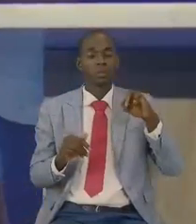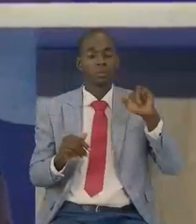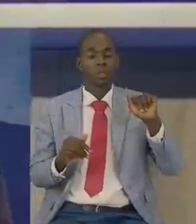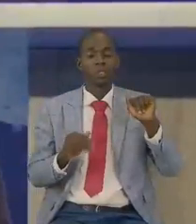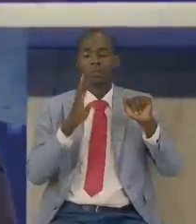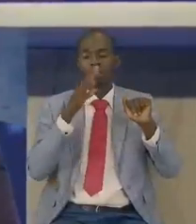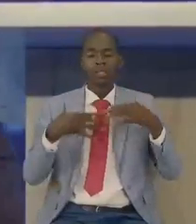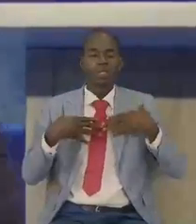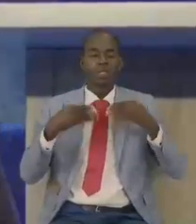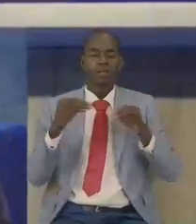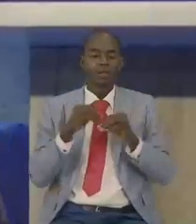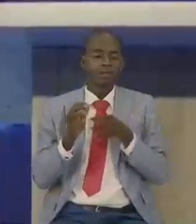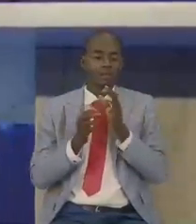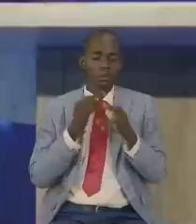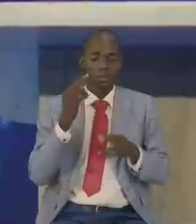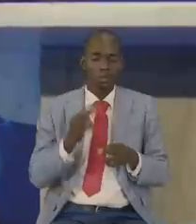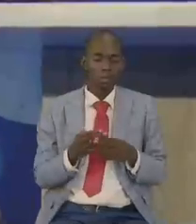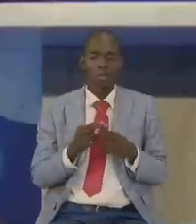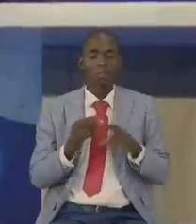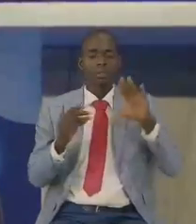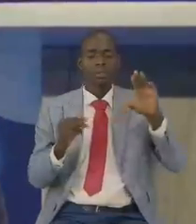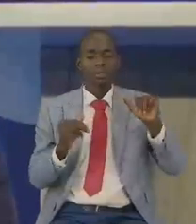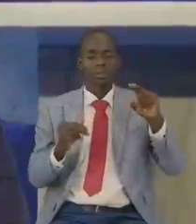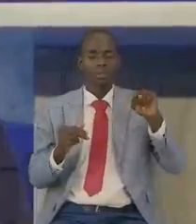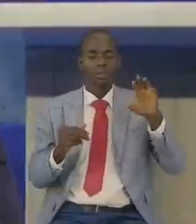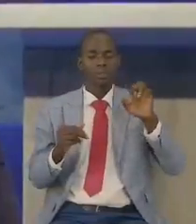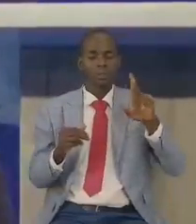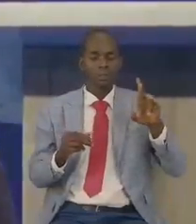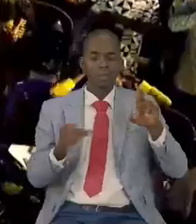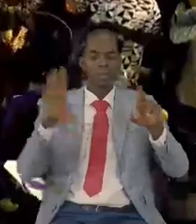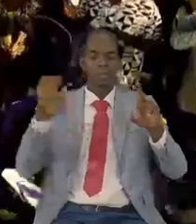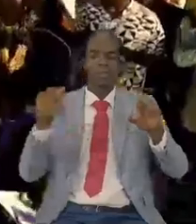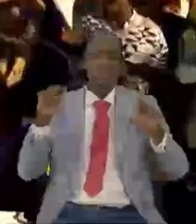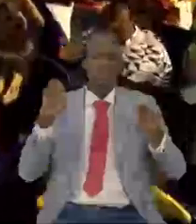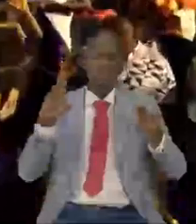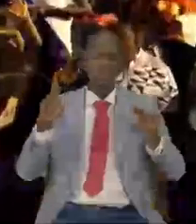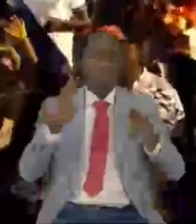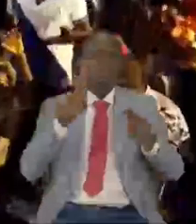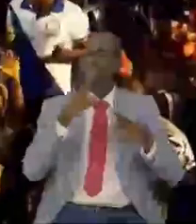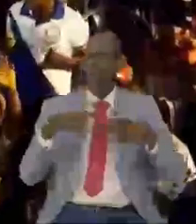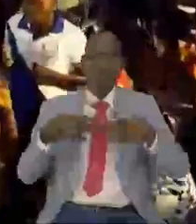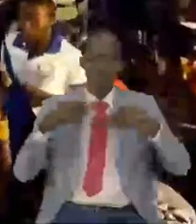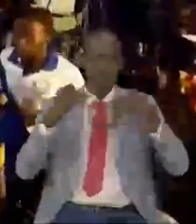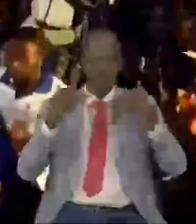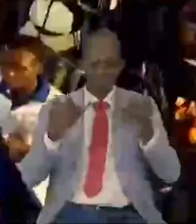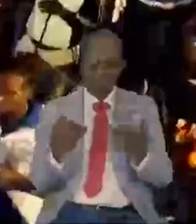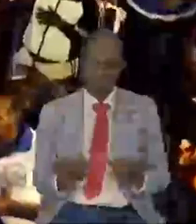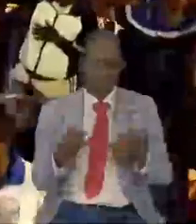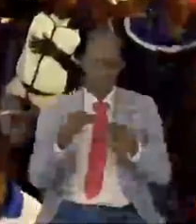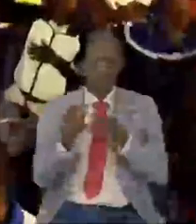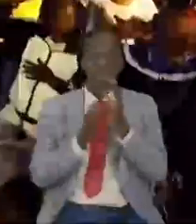de Jésus. Cancer, cancer, sois guéri maintenant même au nom